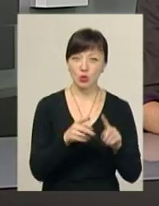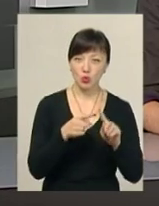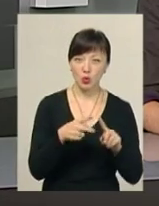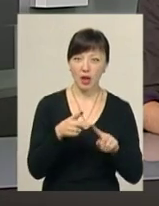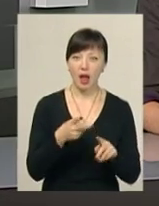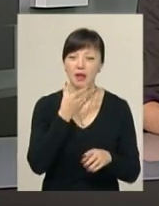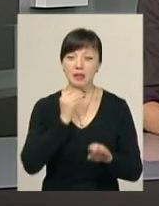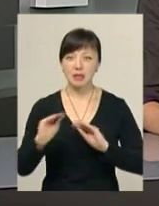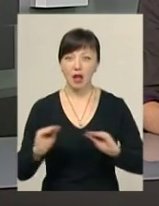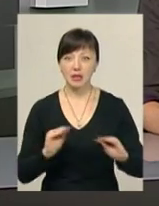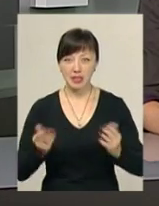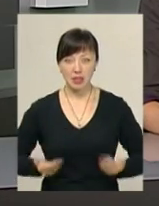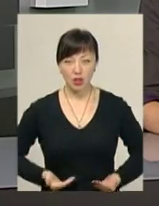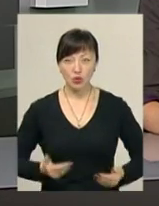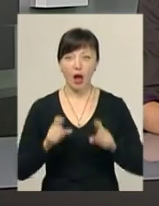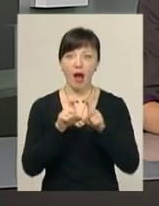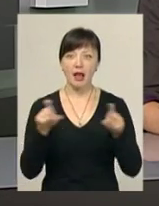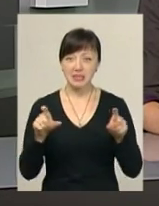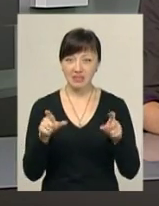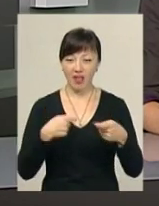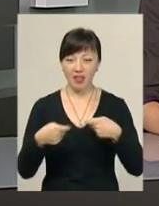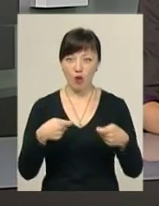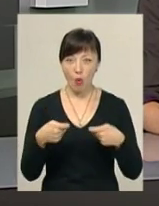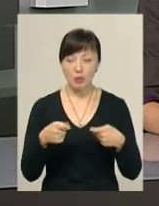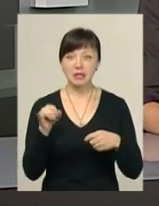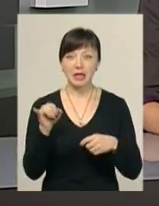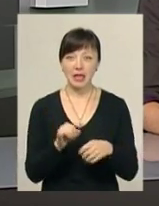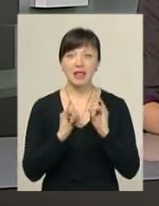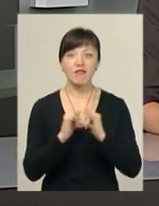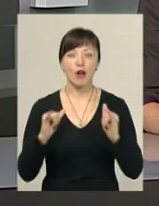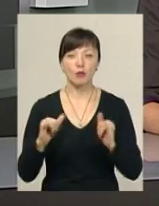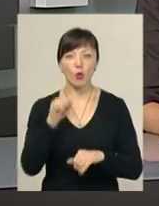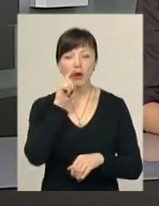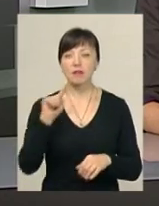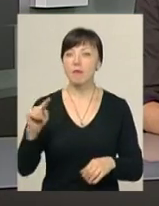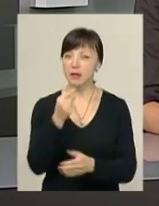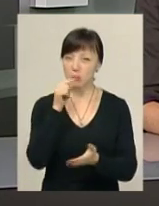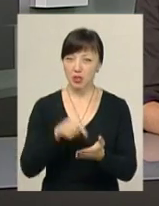«Дизайн інтер'єру», «Агентство нерухомості» та «Девелопмент». Цьогоріч Україна вперше